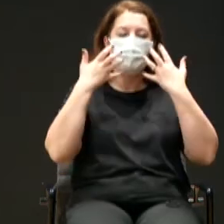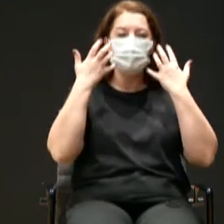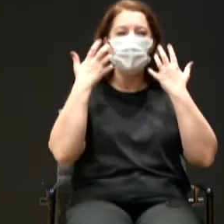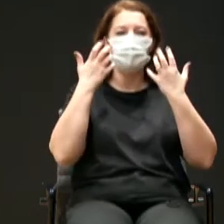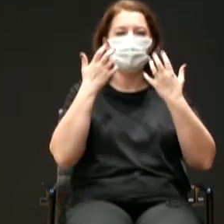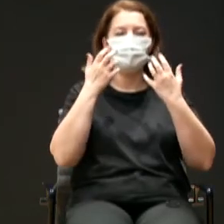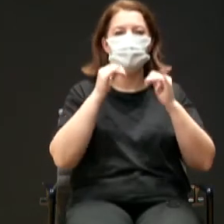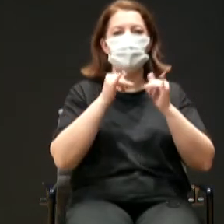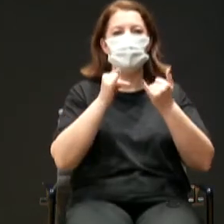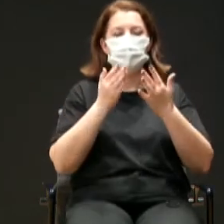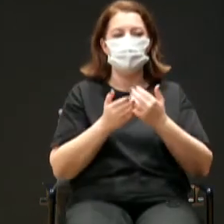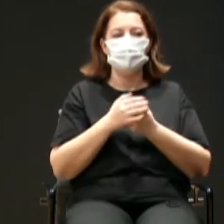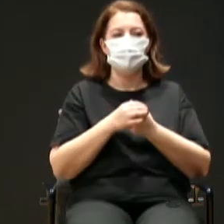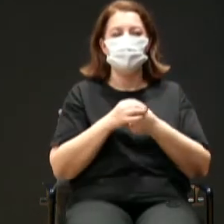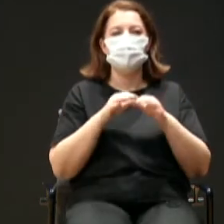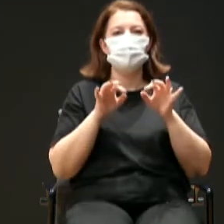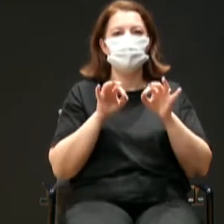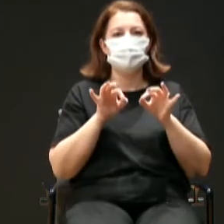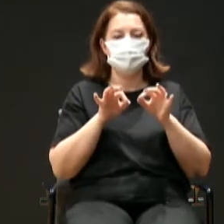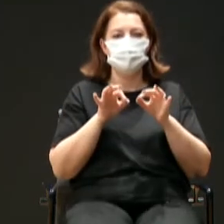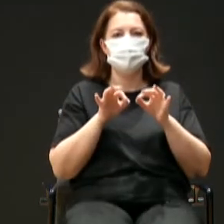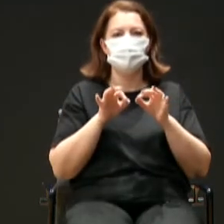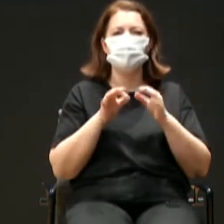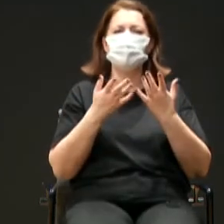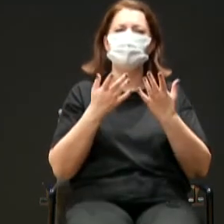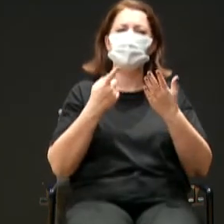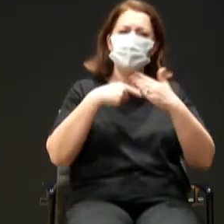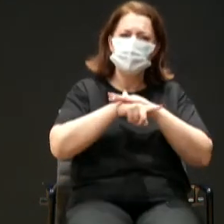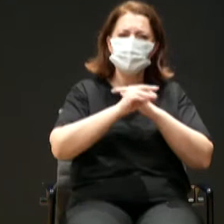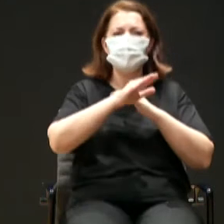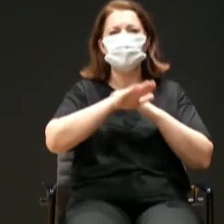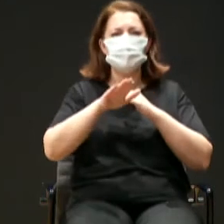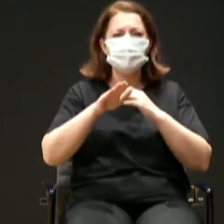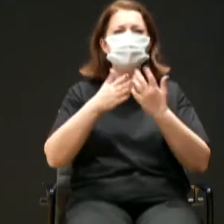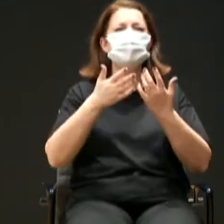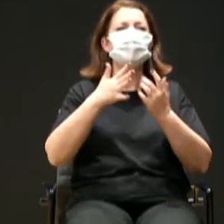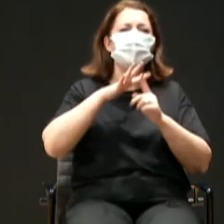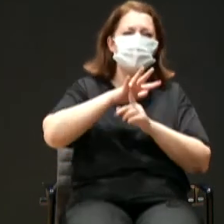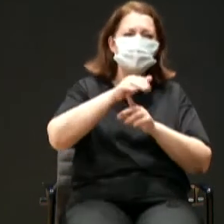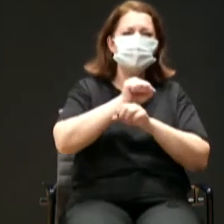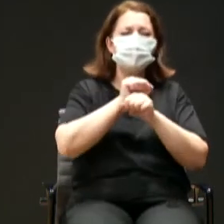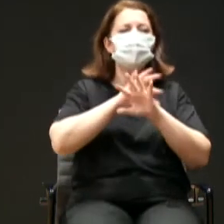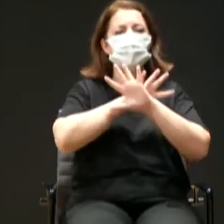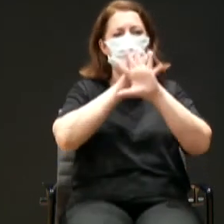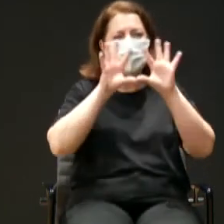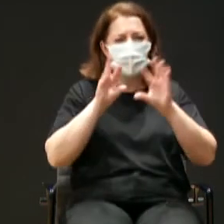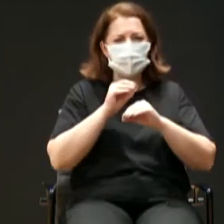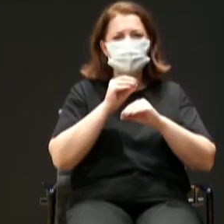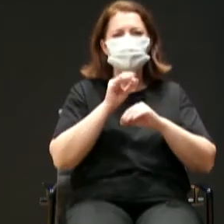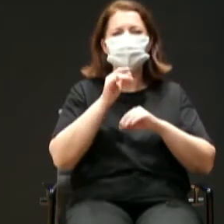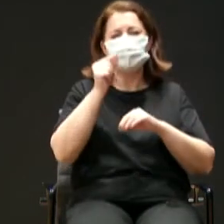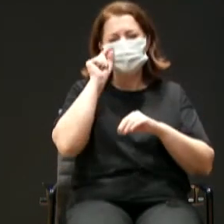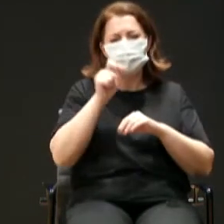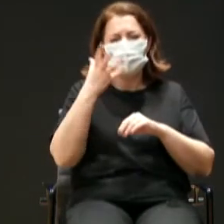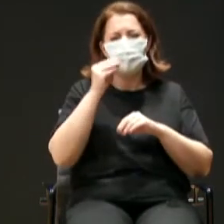dokunulmuyor. Şimdi taciz, tecavüz, çocuklara cinsel istismar, bunlar herkesin, insan olan